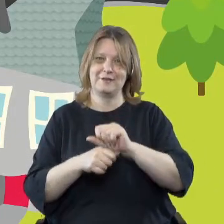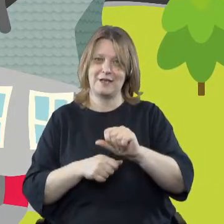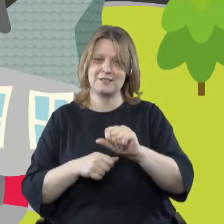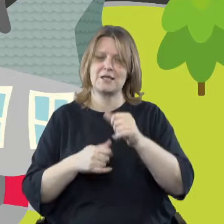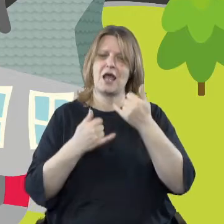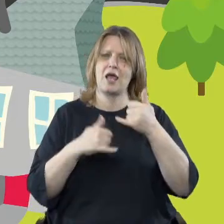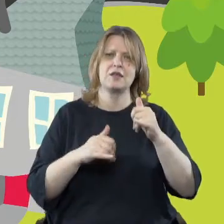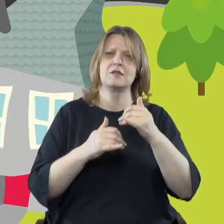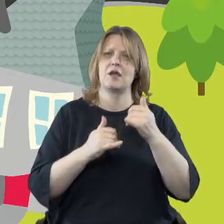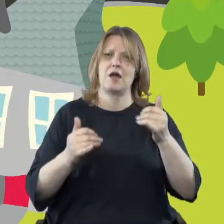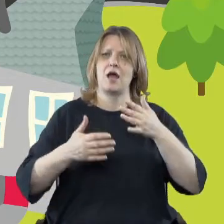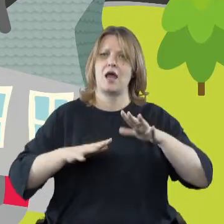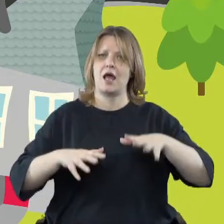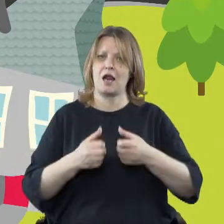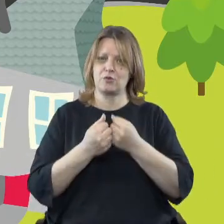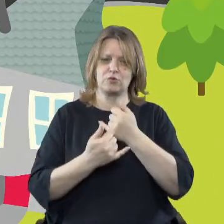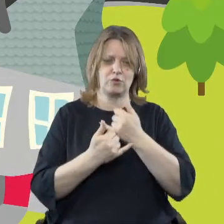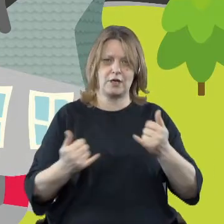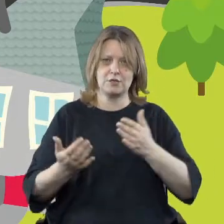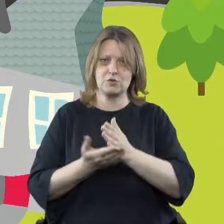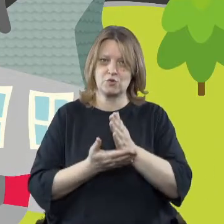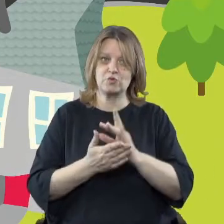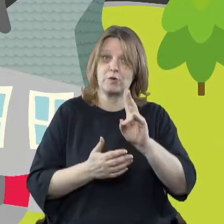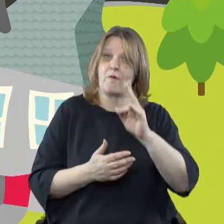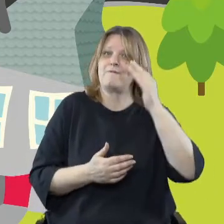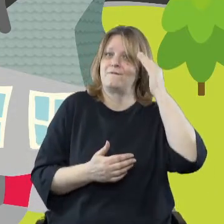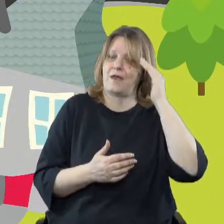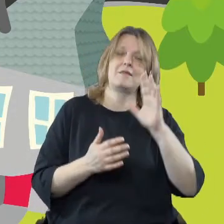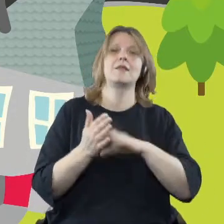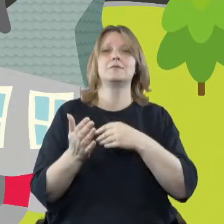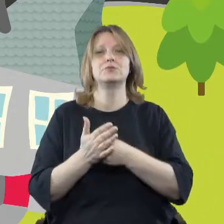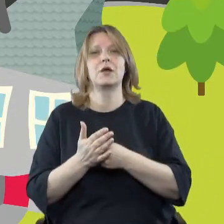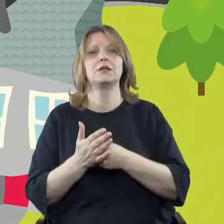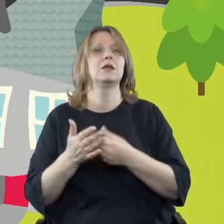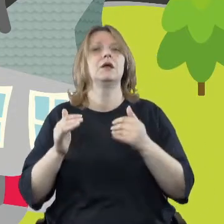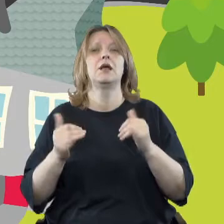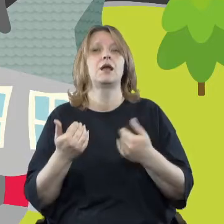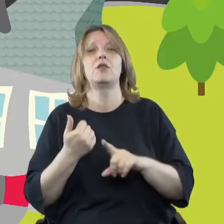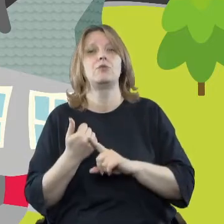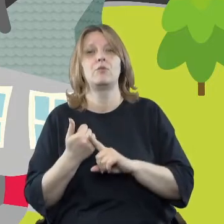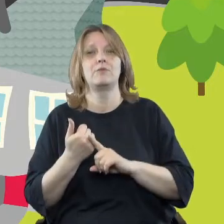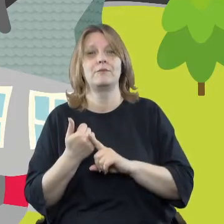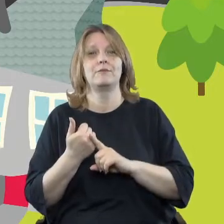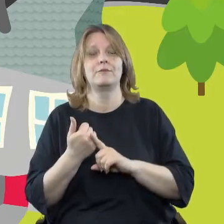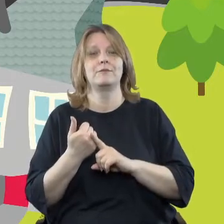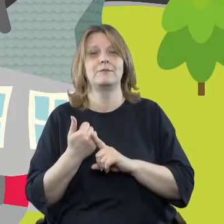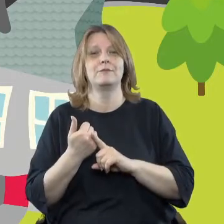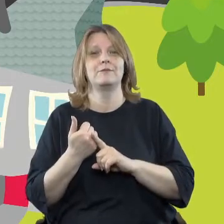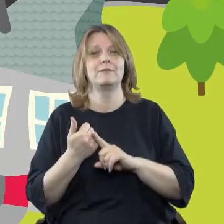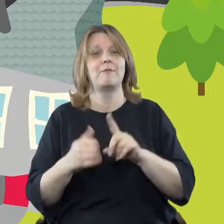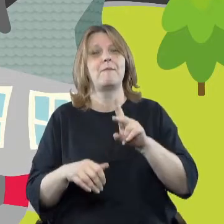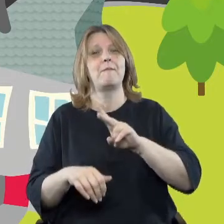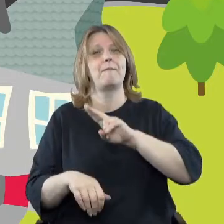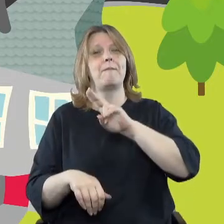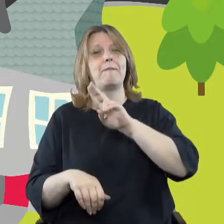służb ratunkowych. Czy może ktoś wie, jaki to jest numer? Na przykład, jaki numer jest